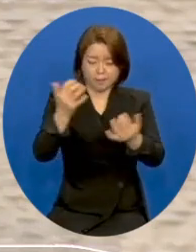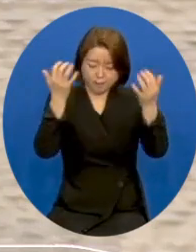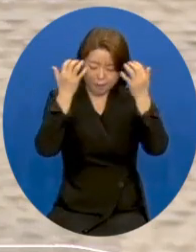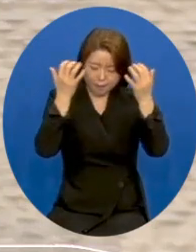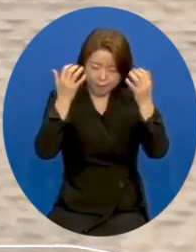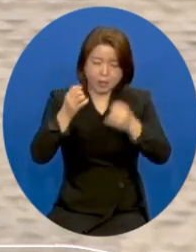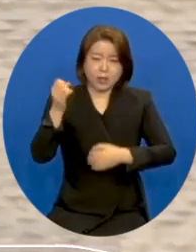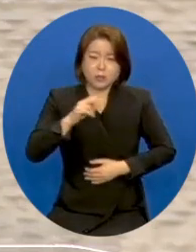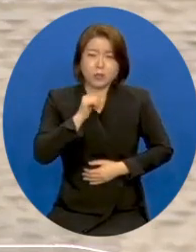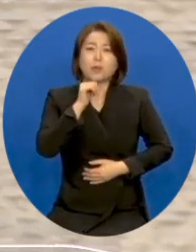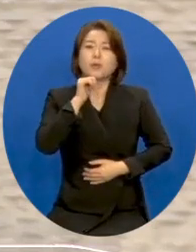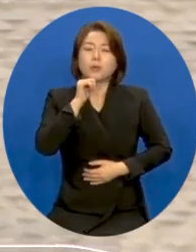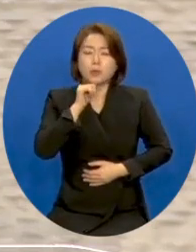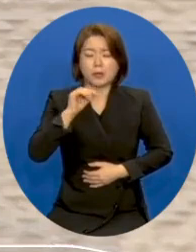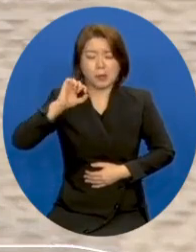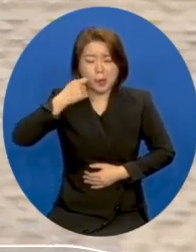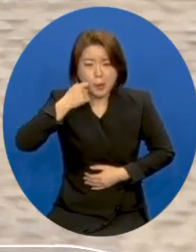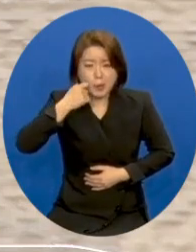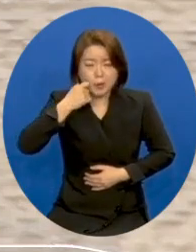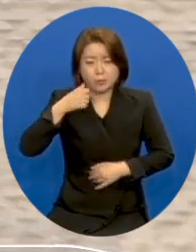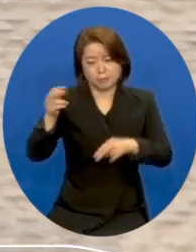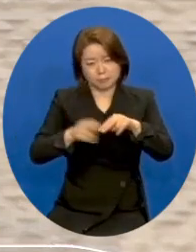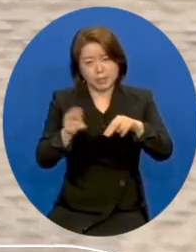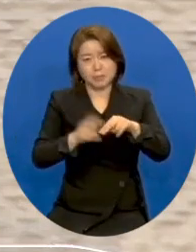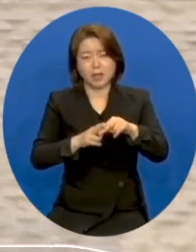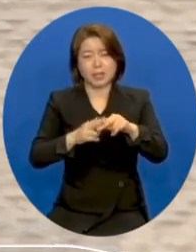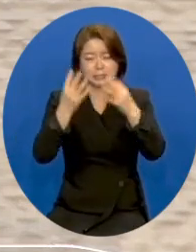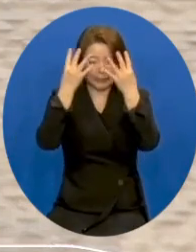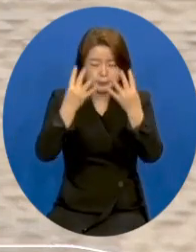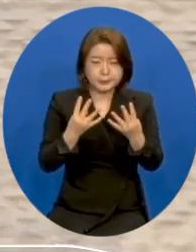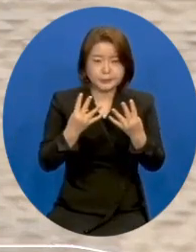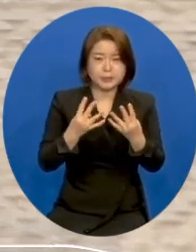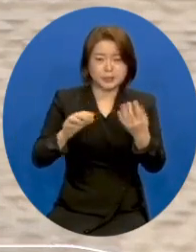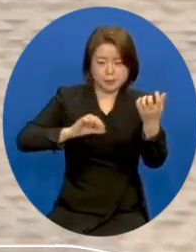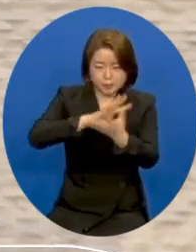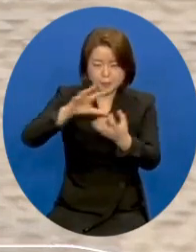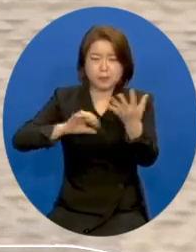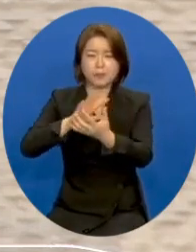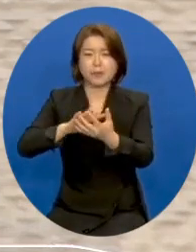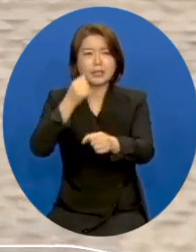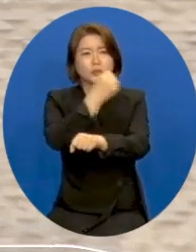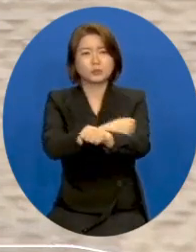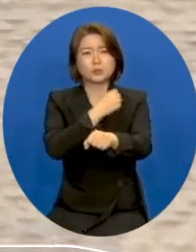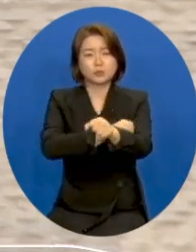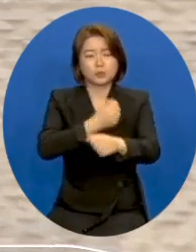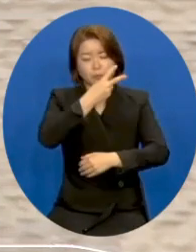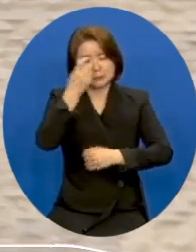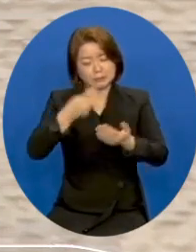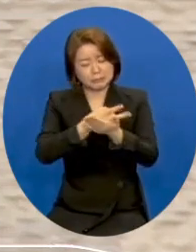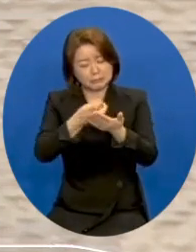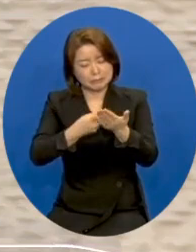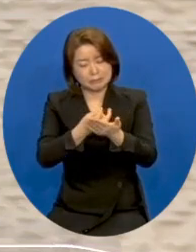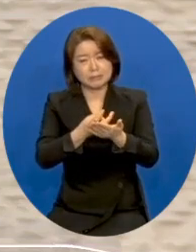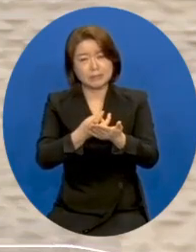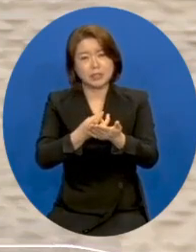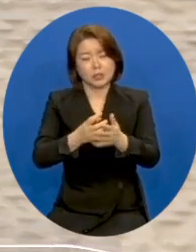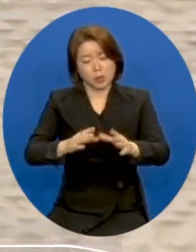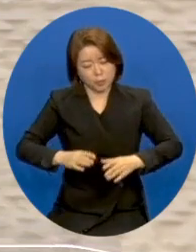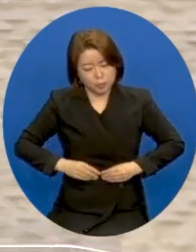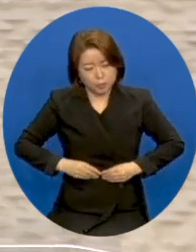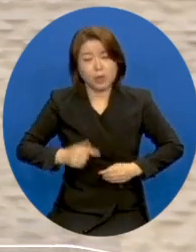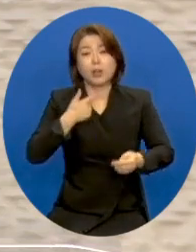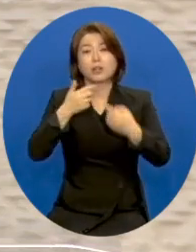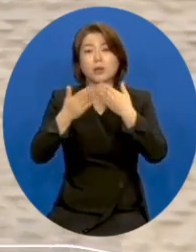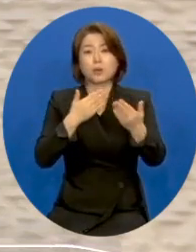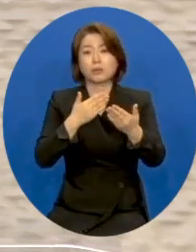궁핍, 곤경, 매맞음, 옥에 갇힘과 난동과 수고와 잠을 자지 못함과 굶주림을